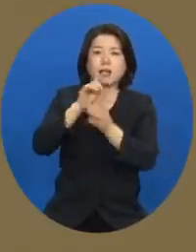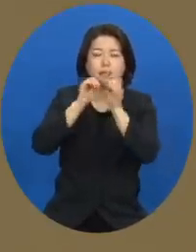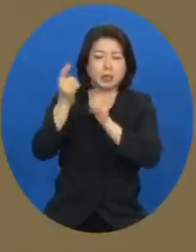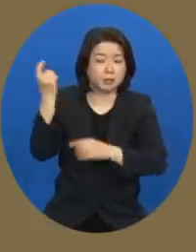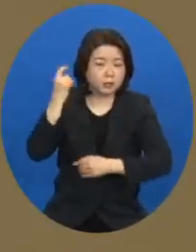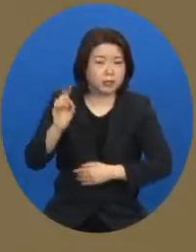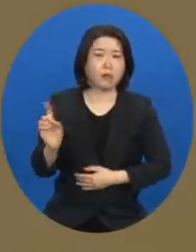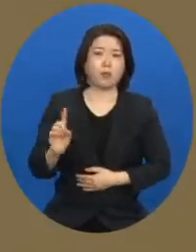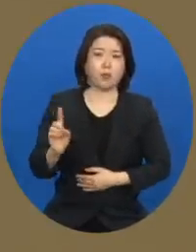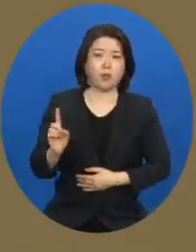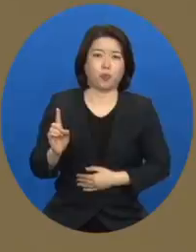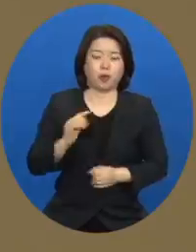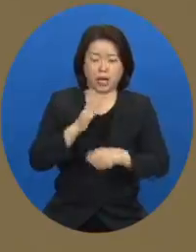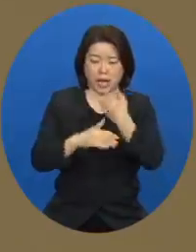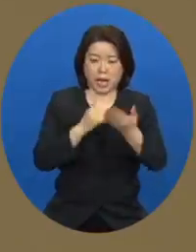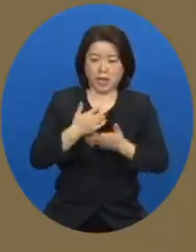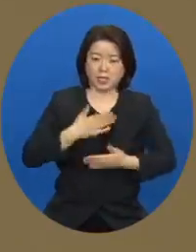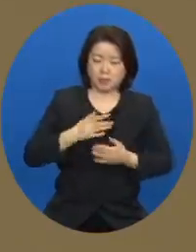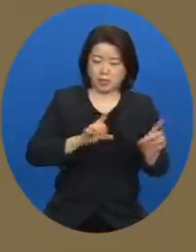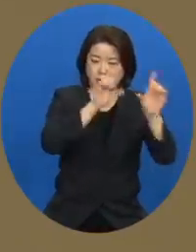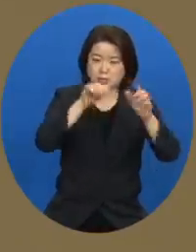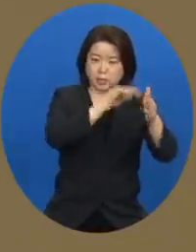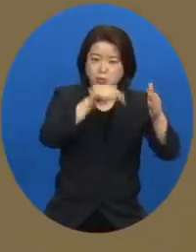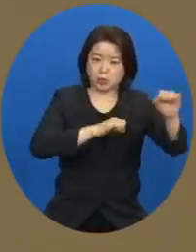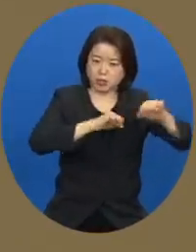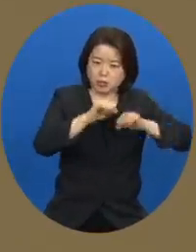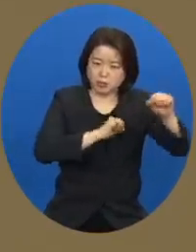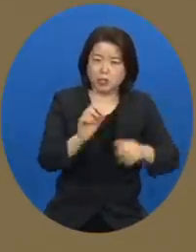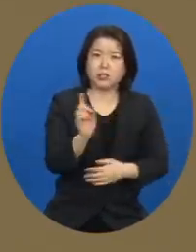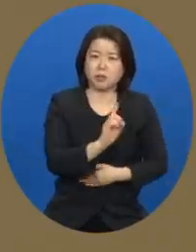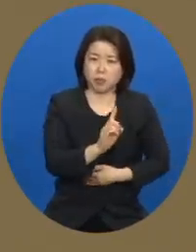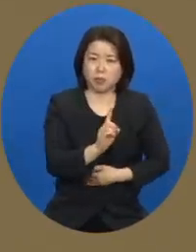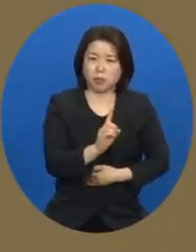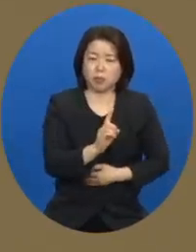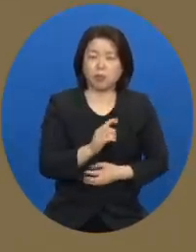뭔지, 하나님이 내 삶 속에서 역사하시는 게 뭔지